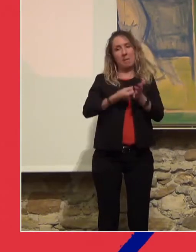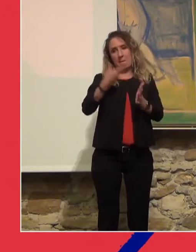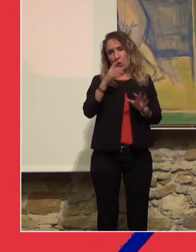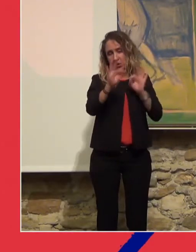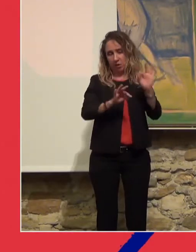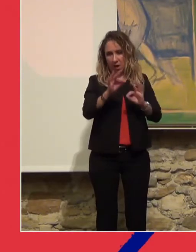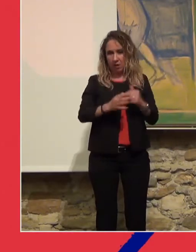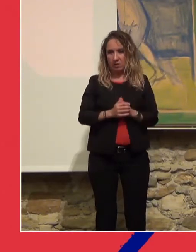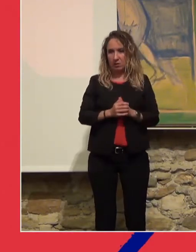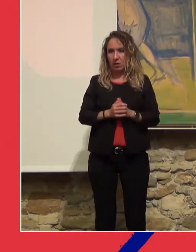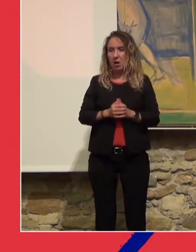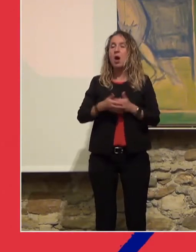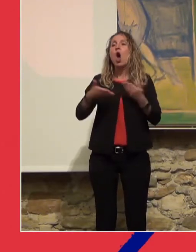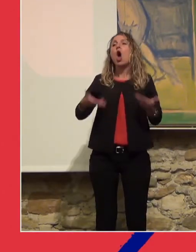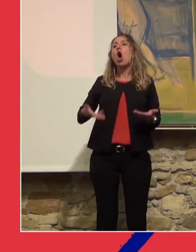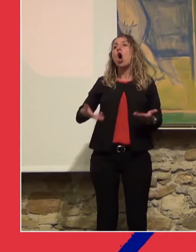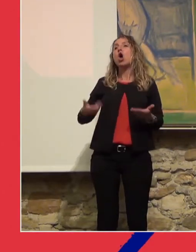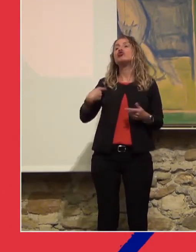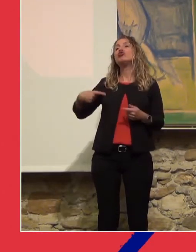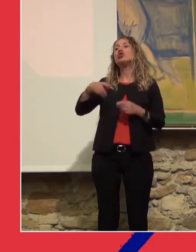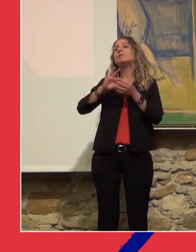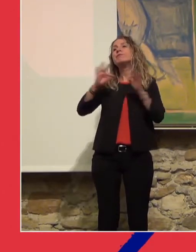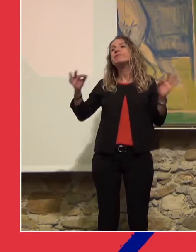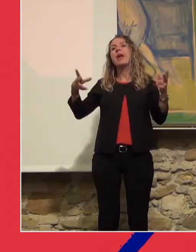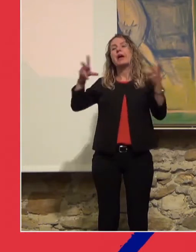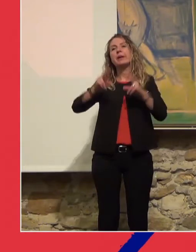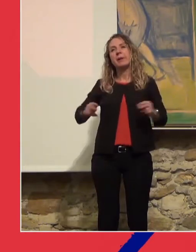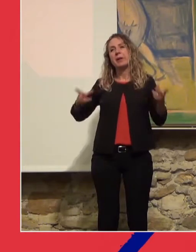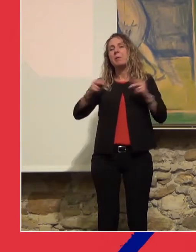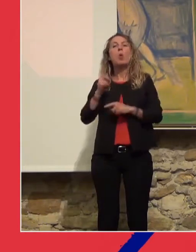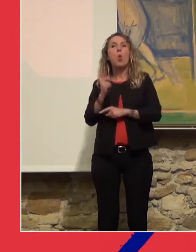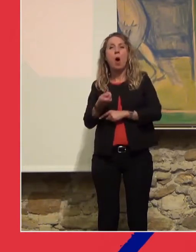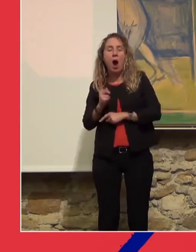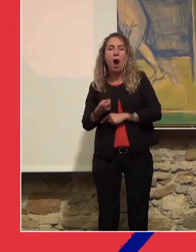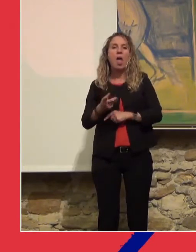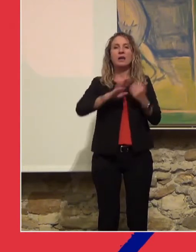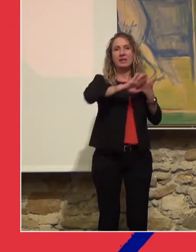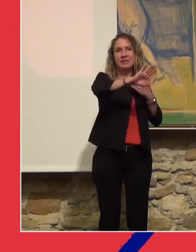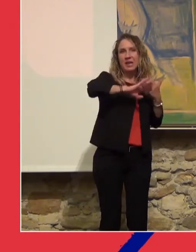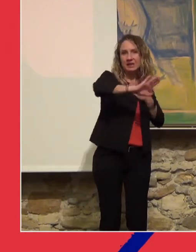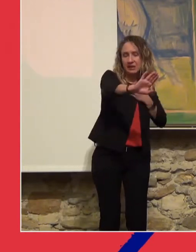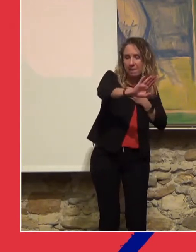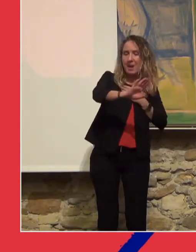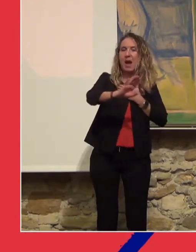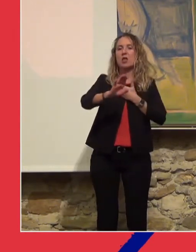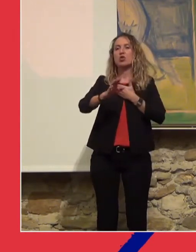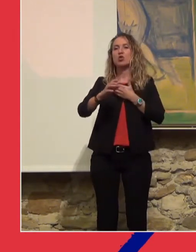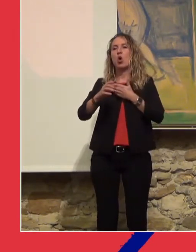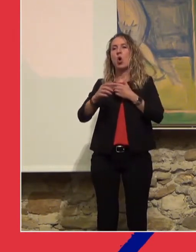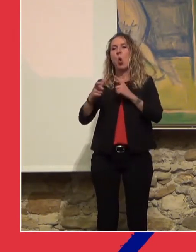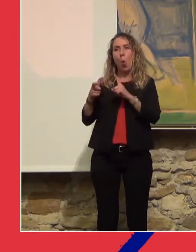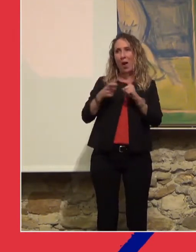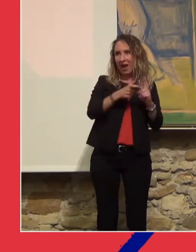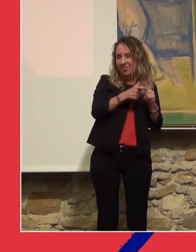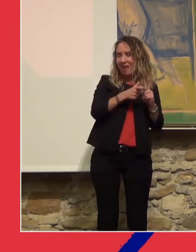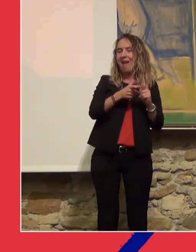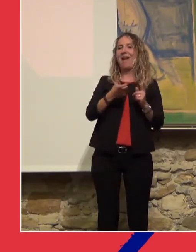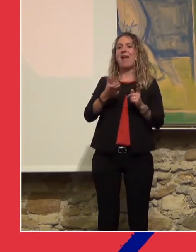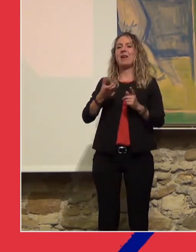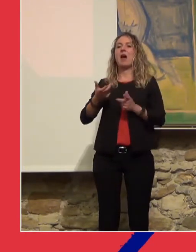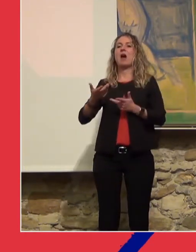è distanziamento sociale, isolamento, quarantena, telemedicina, ma nei giorni del